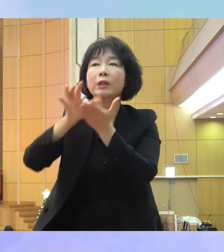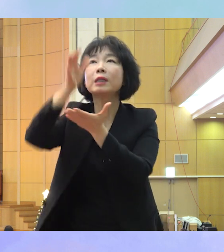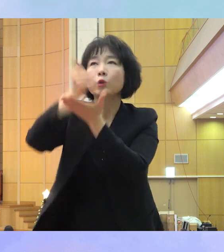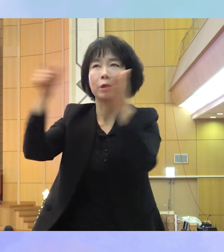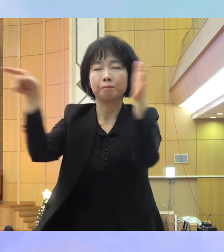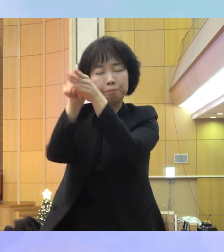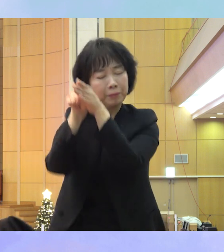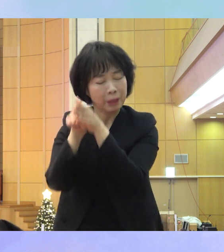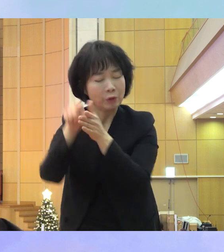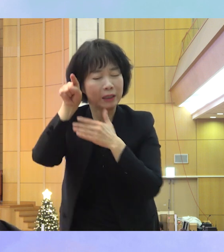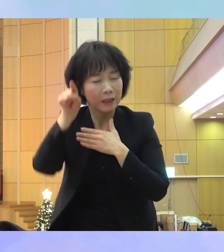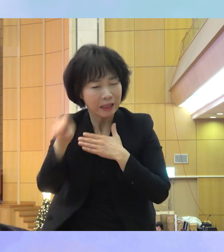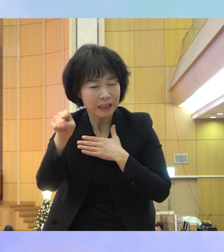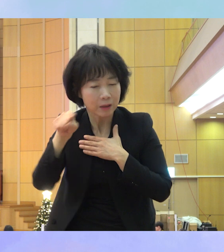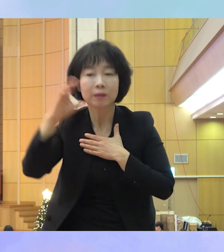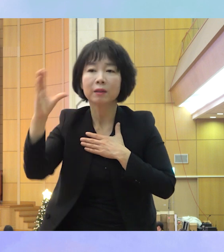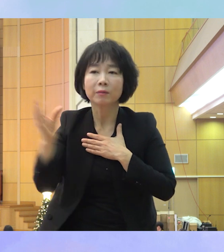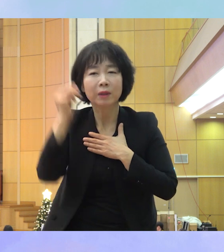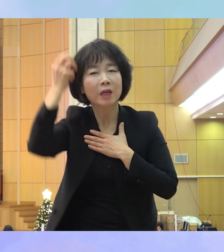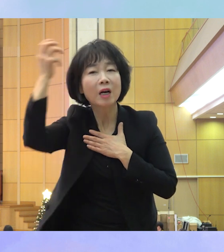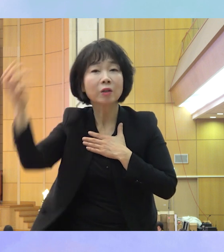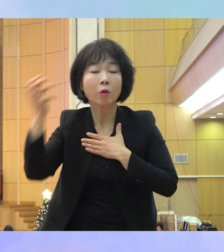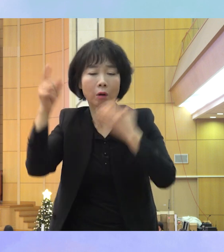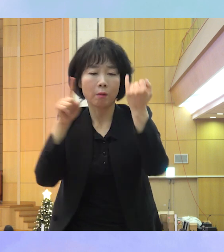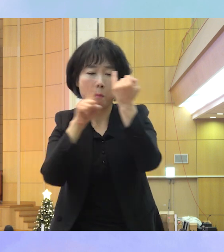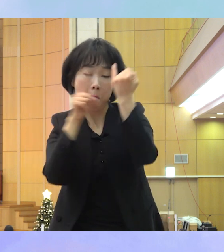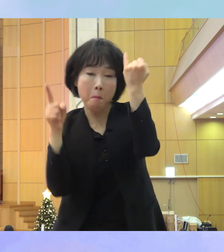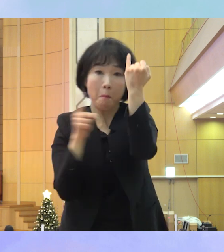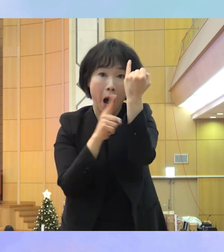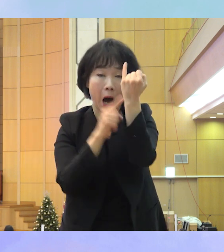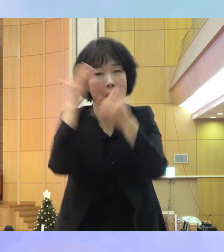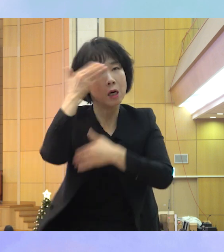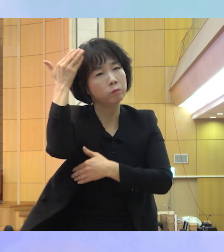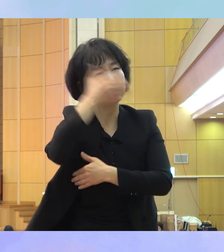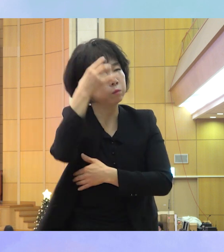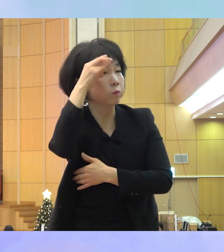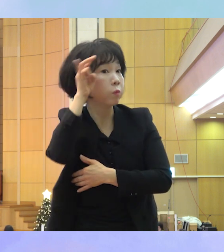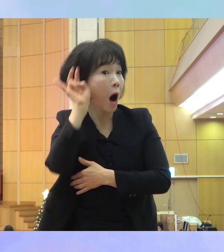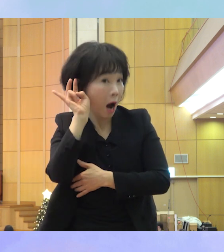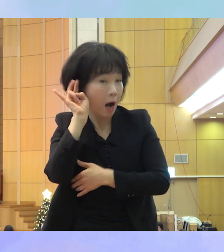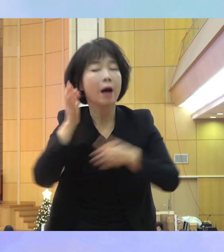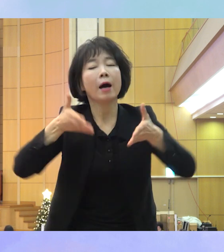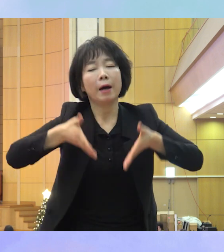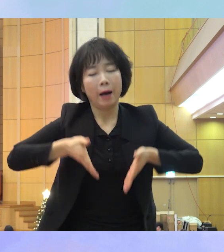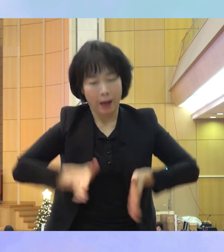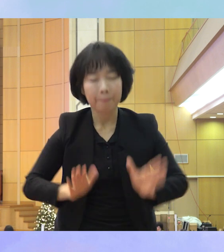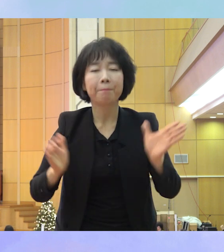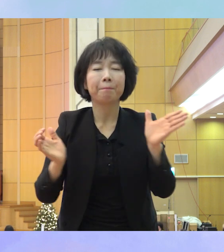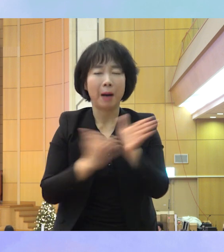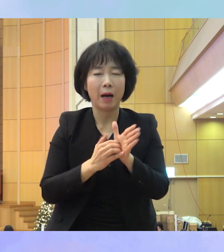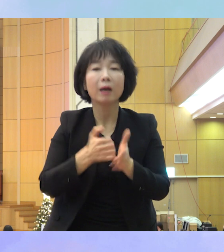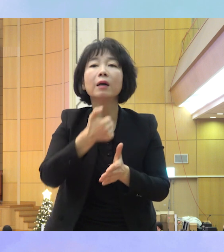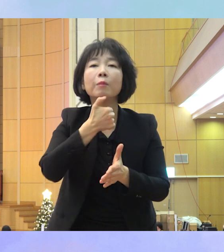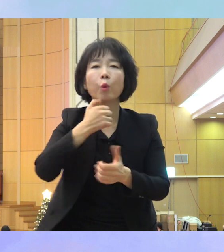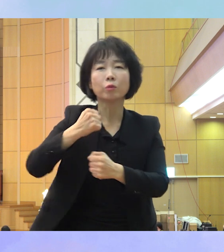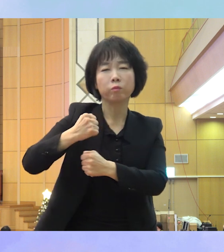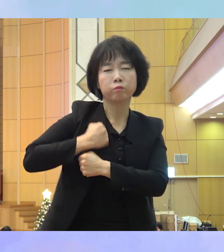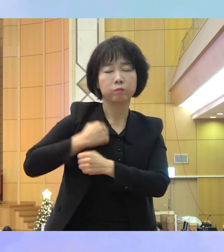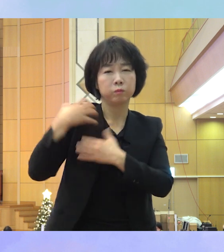예수 그리스도를 믿사오니 이는 성령으로 잉태하사 동정녀 마리아에게